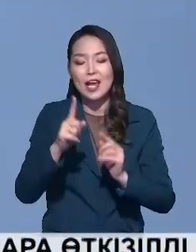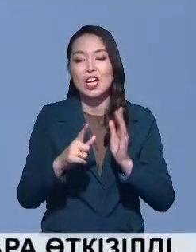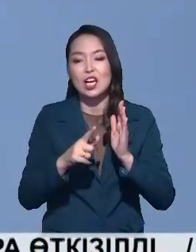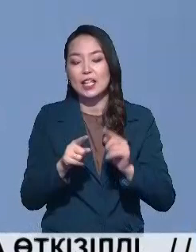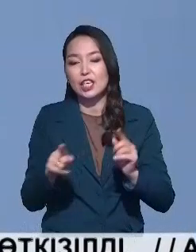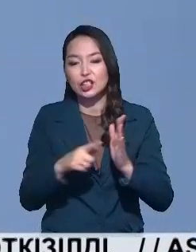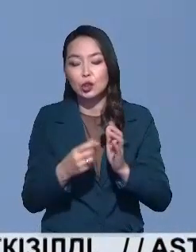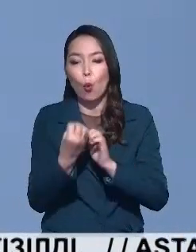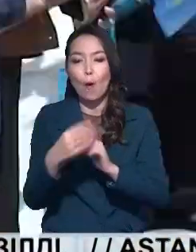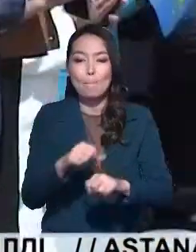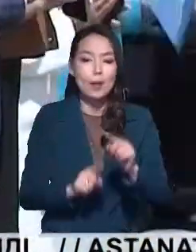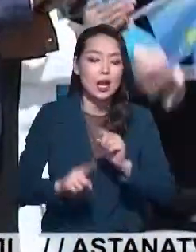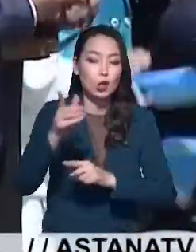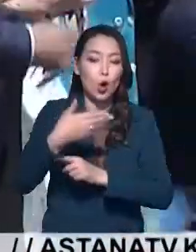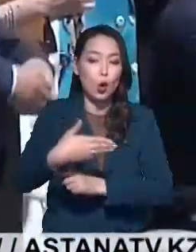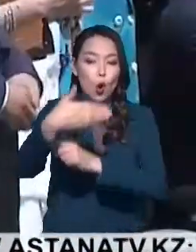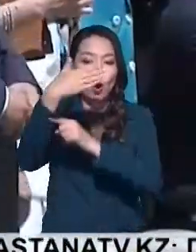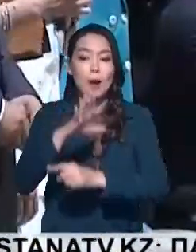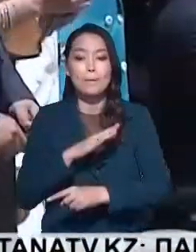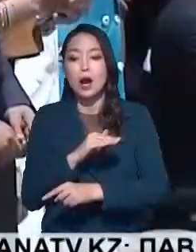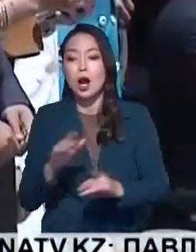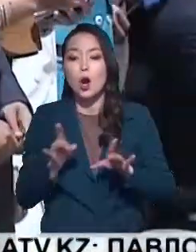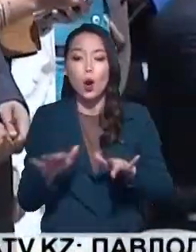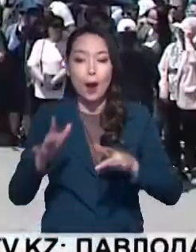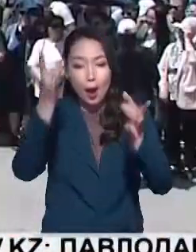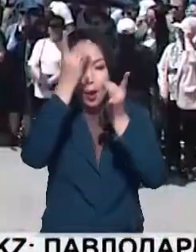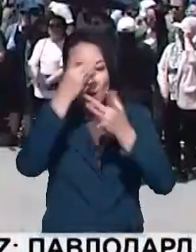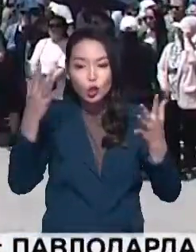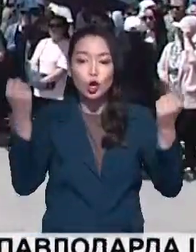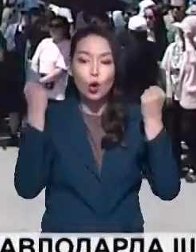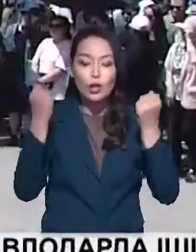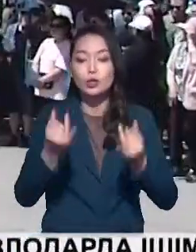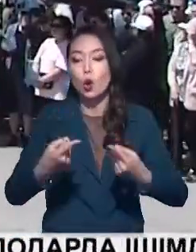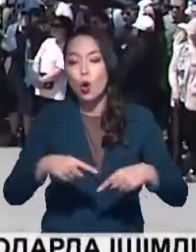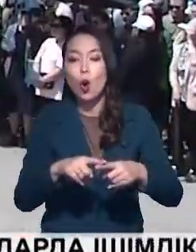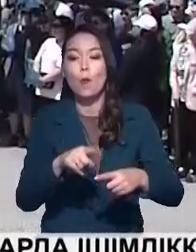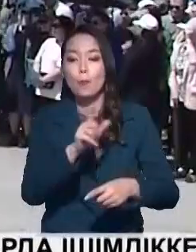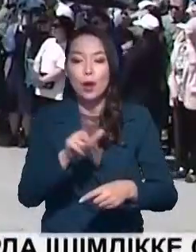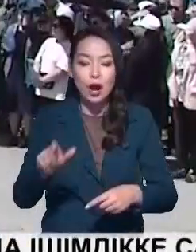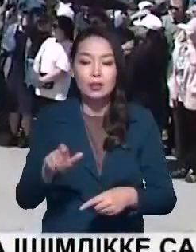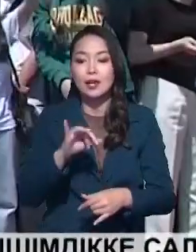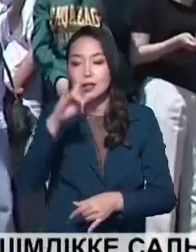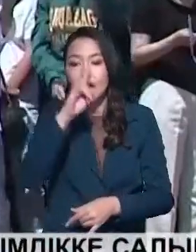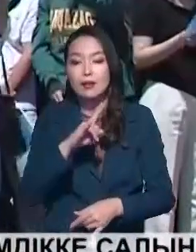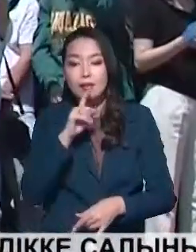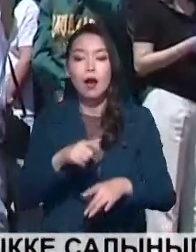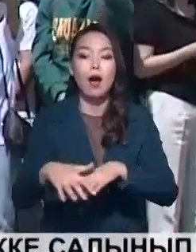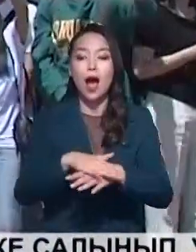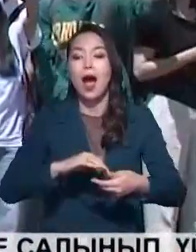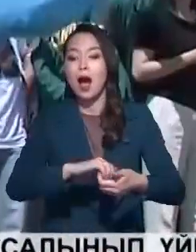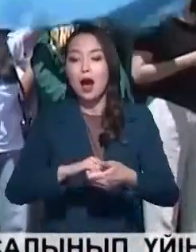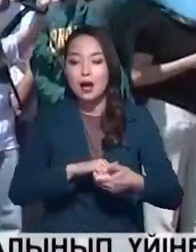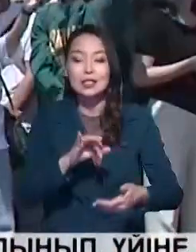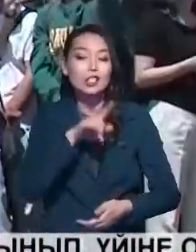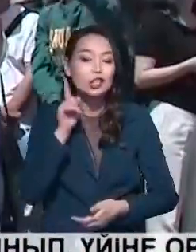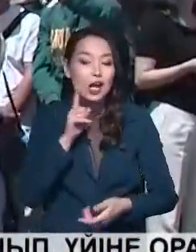метрлік көкбайрақ көтерілді. Салтанатты іс-шараға мәдениет, спорт және қоғам қайраткерлерімен қатар Қазақстан халқы ассамблеясы мен